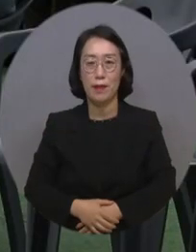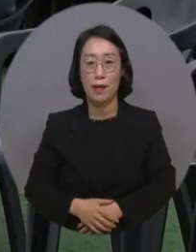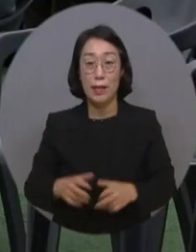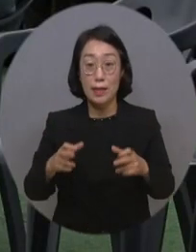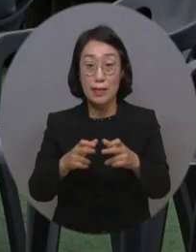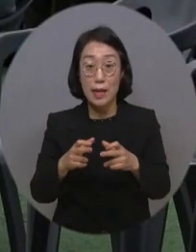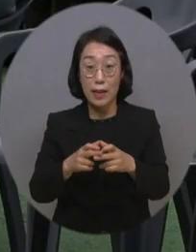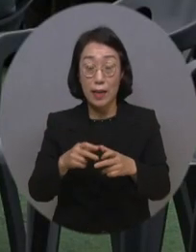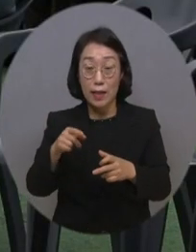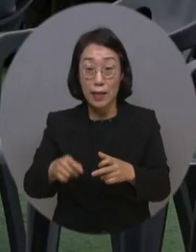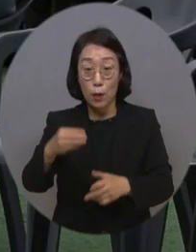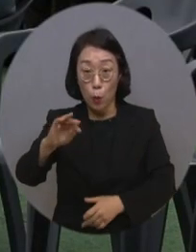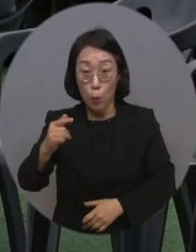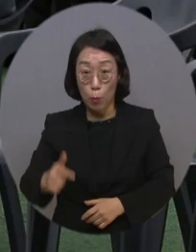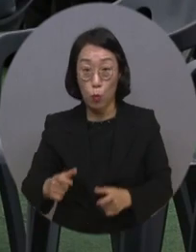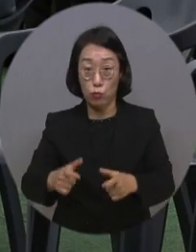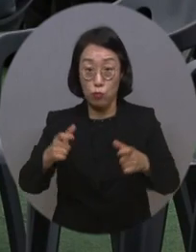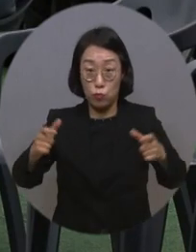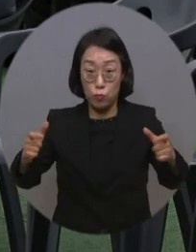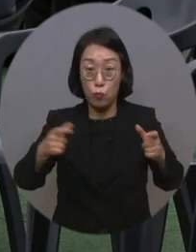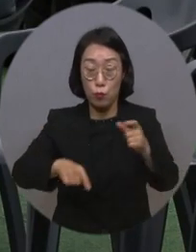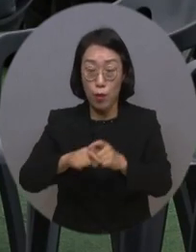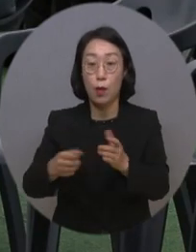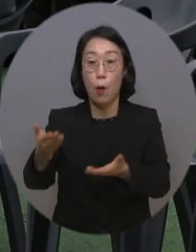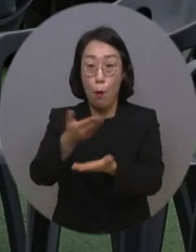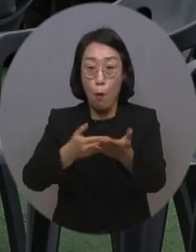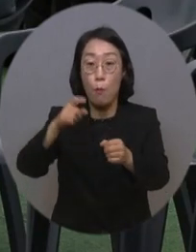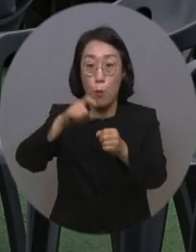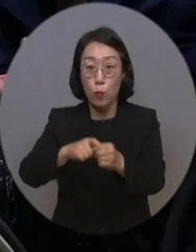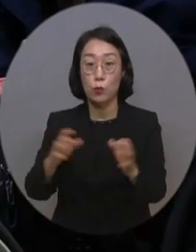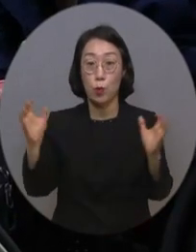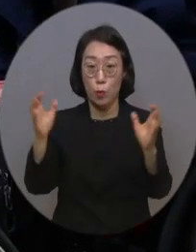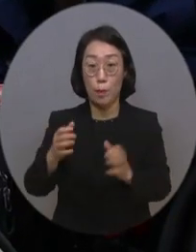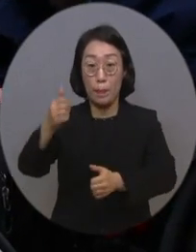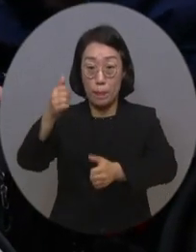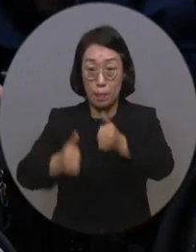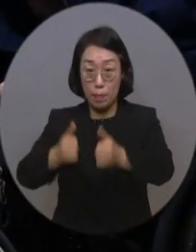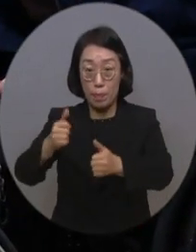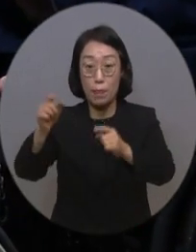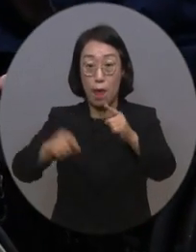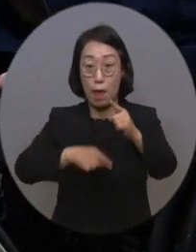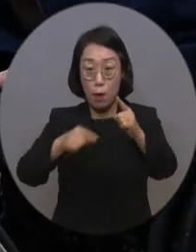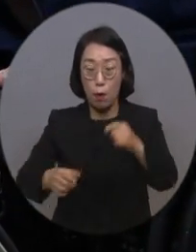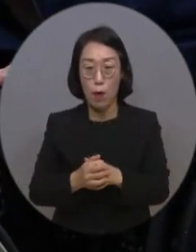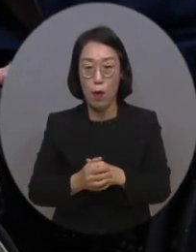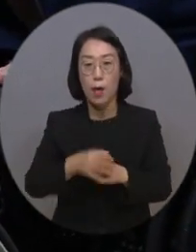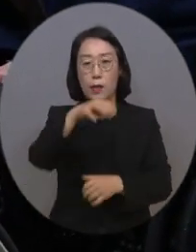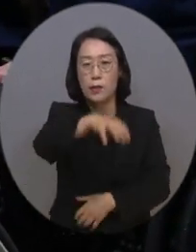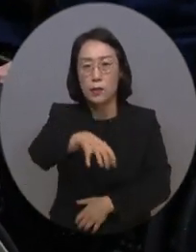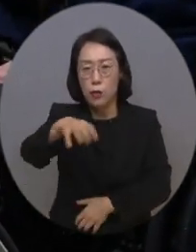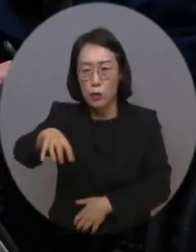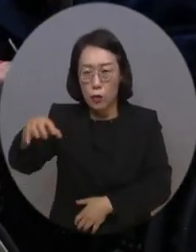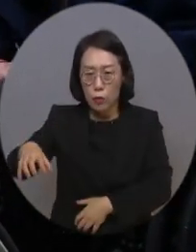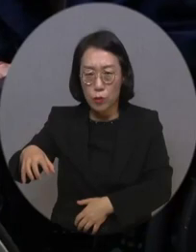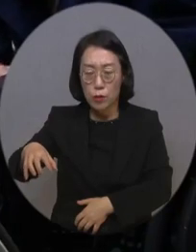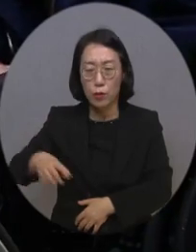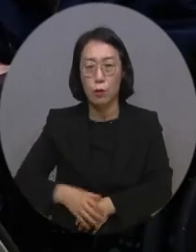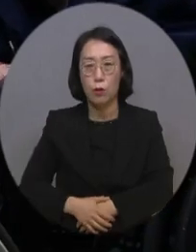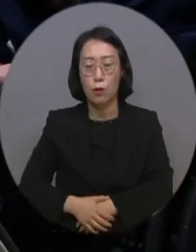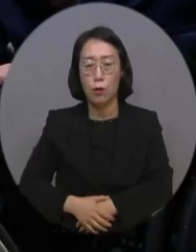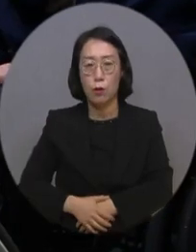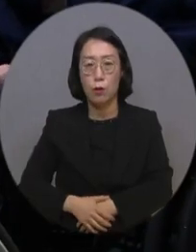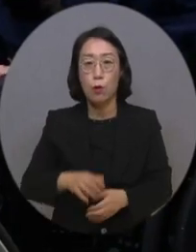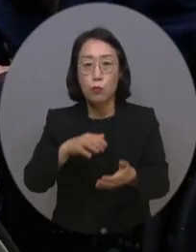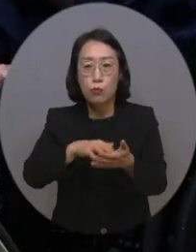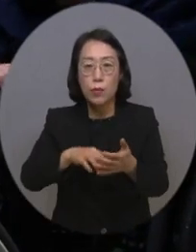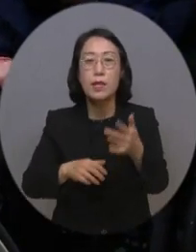롱볼 활성화와 친목 도모를 위해 마련된 이번 대회에는 순천시, 광양시, 목포시, 나주시 등